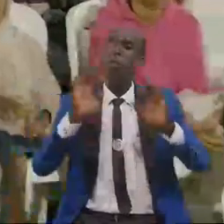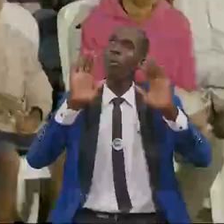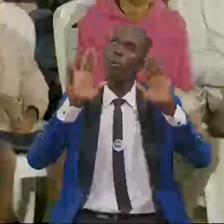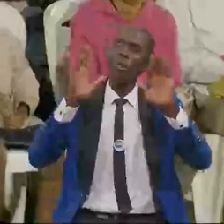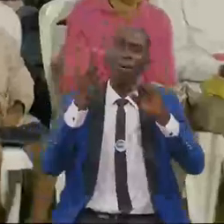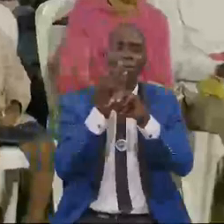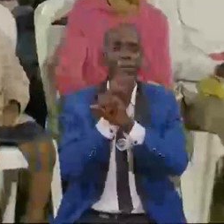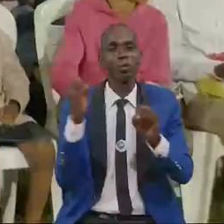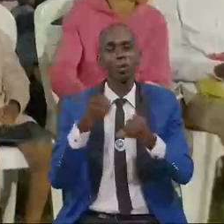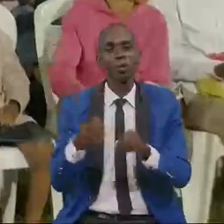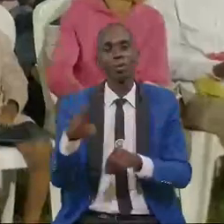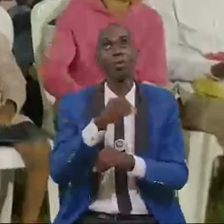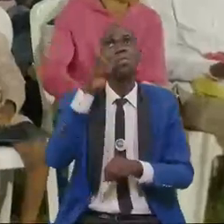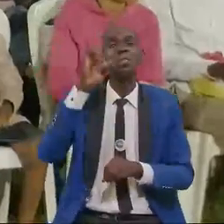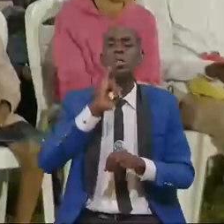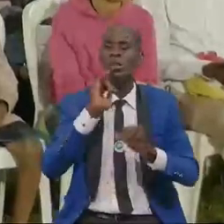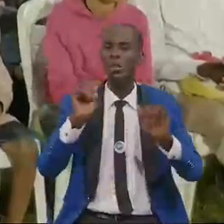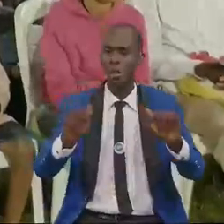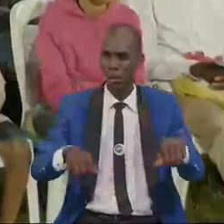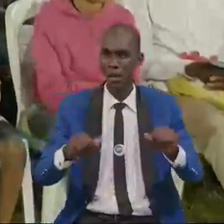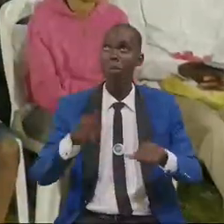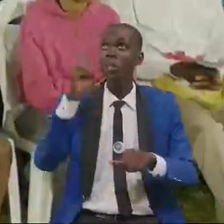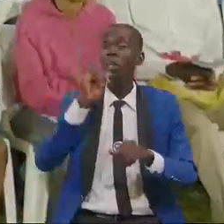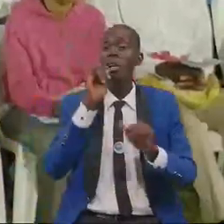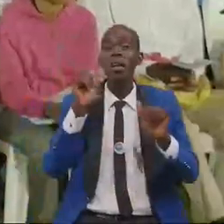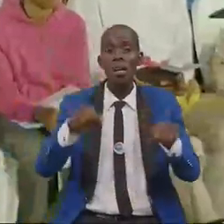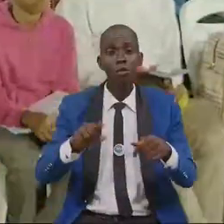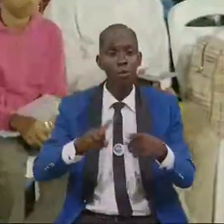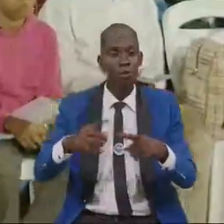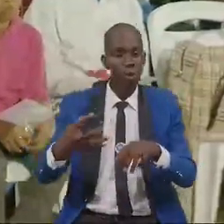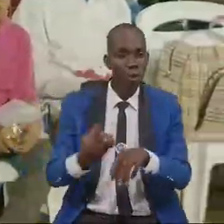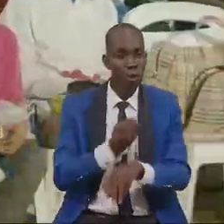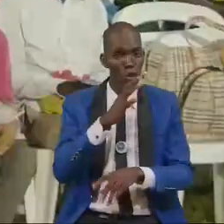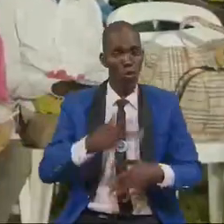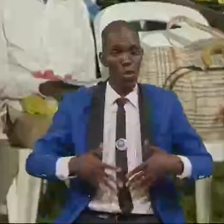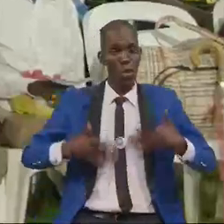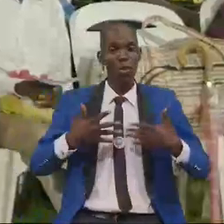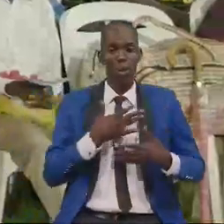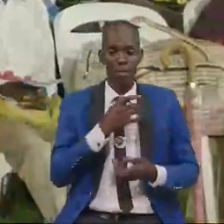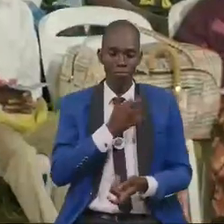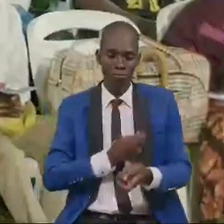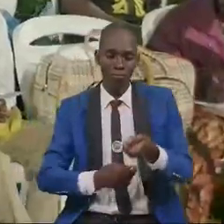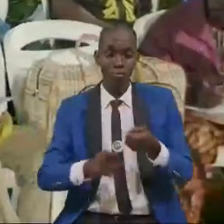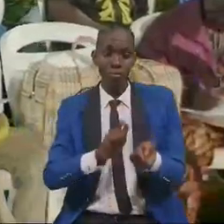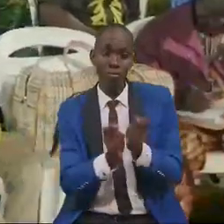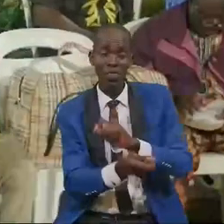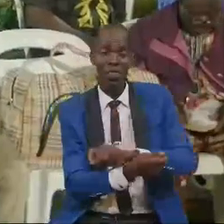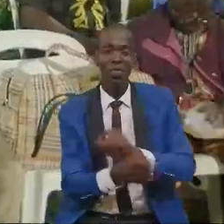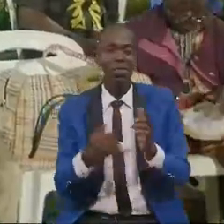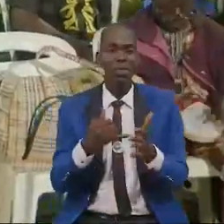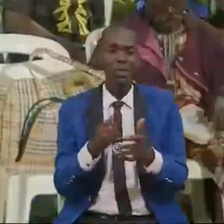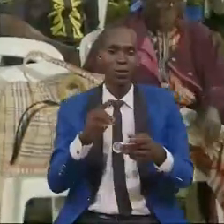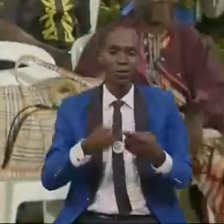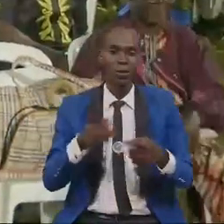dans ta vie il est capable il est capable il est capable de seuil de ta vie et de la transformer dans la bonne direction